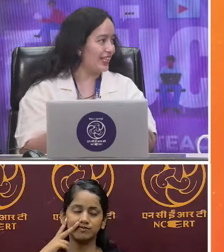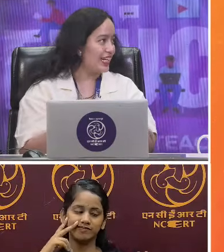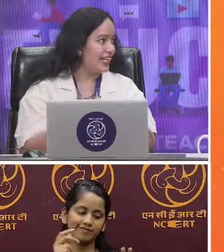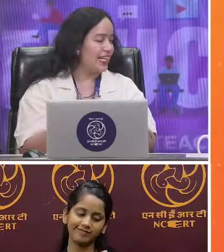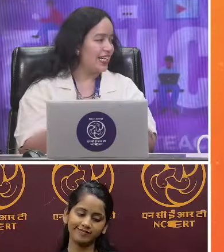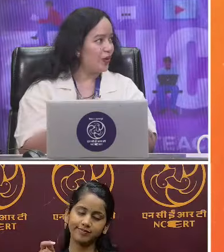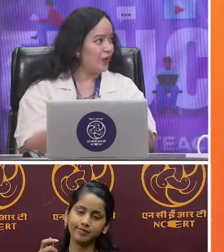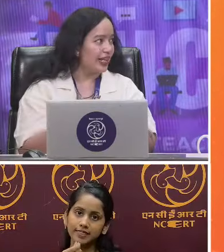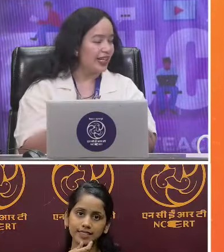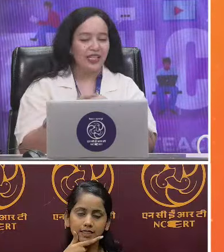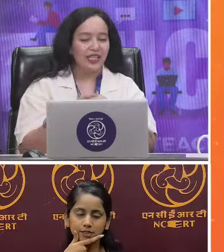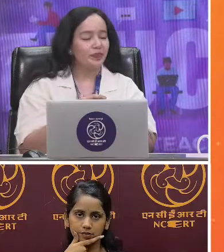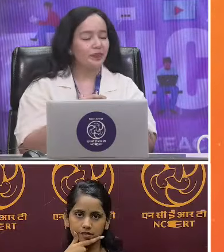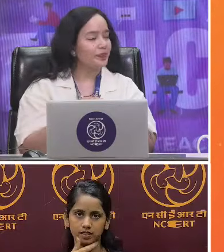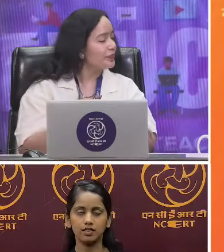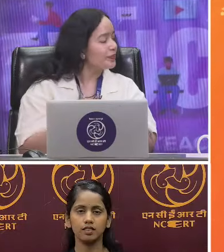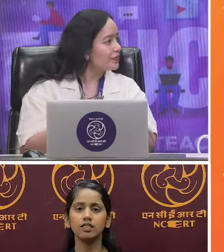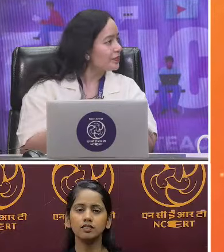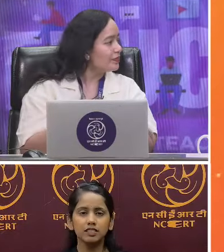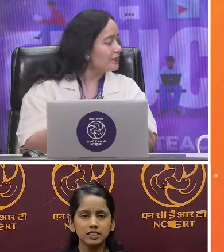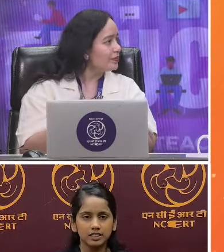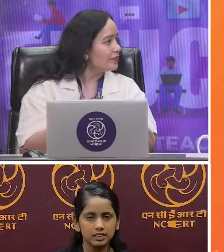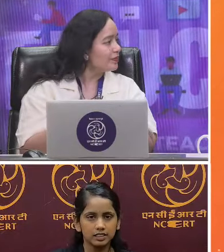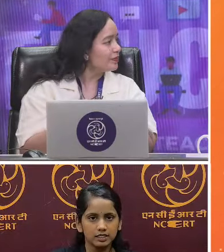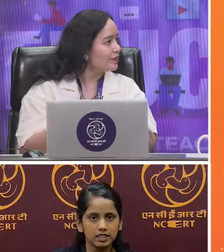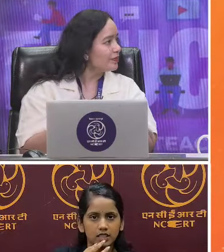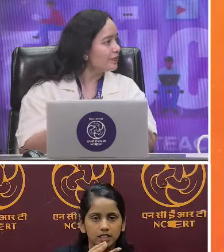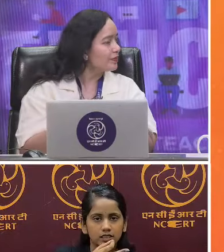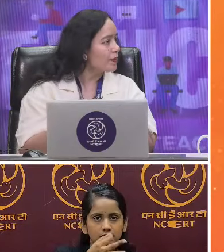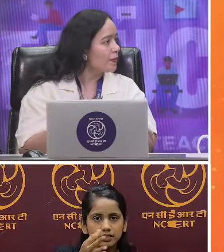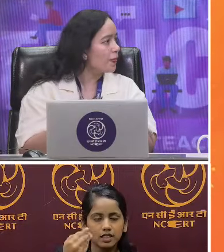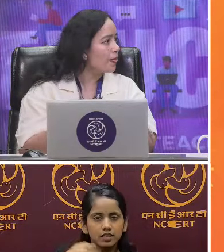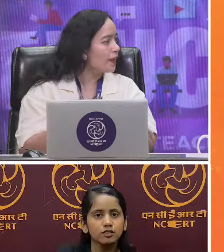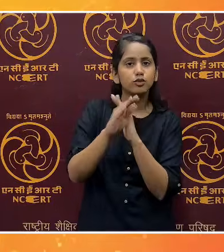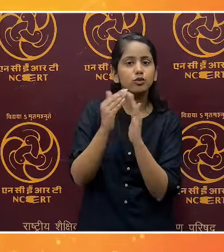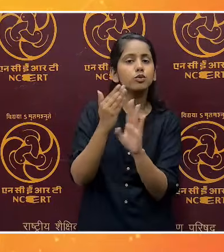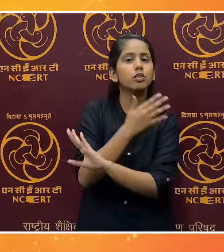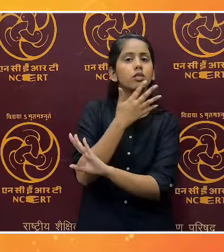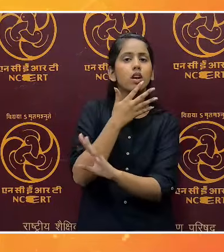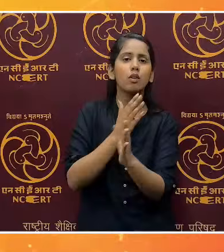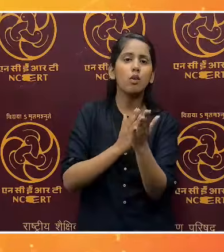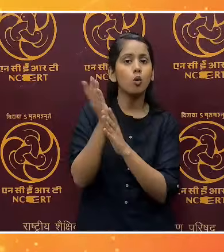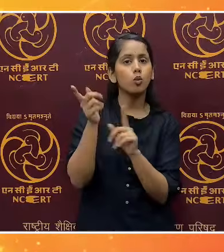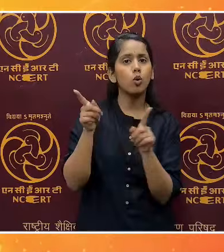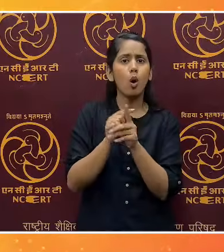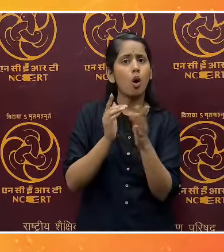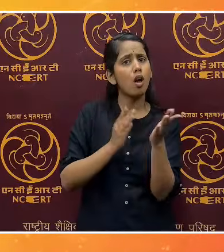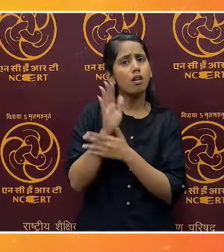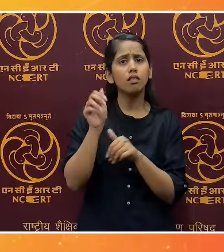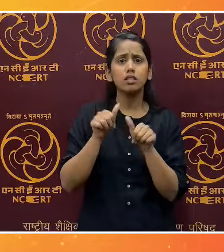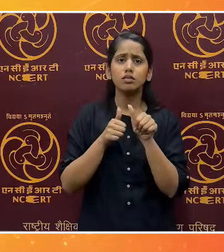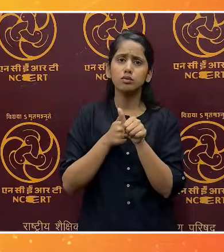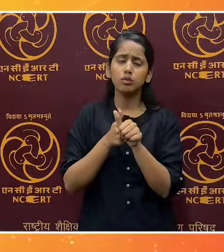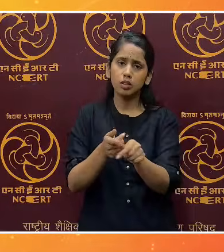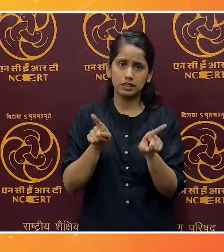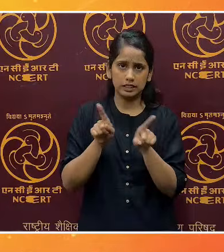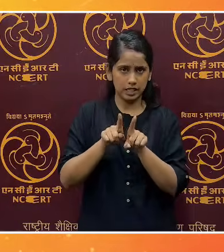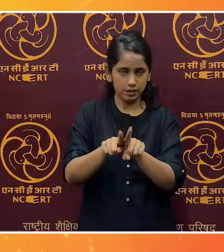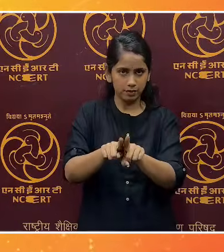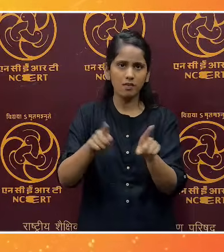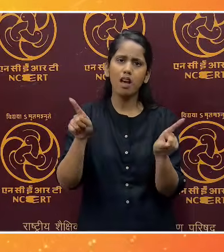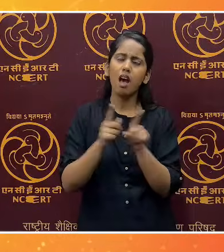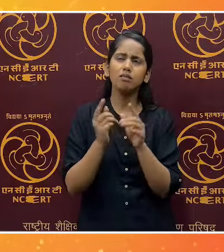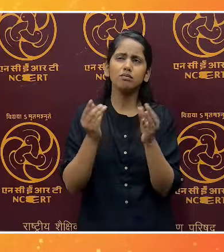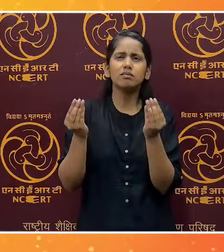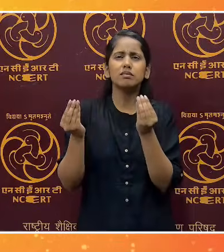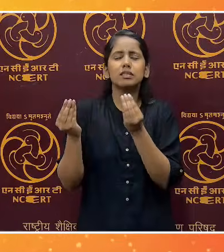है. Okay. Ma'am, I want to ask you, is this the format that we should always follow for the script? We commonly follow, you know, this format